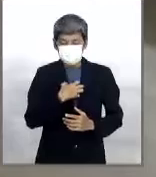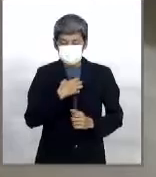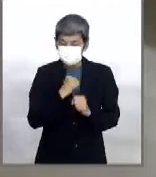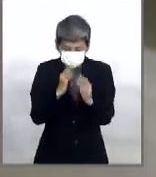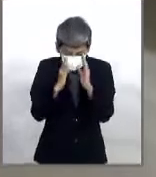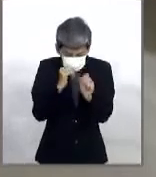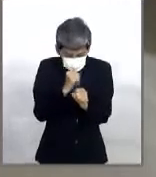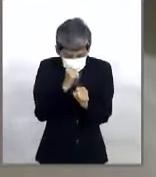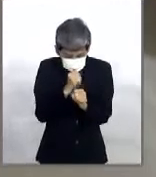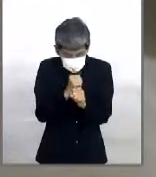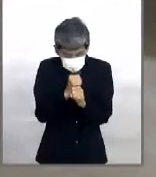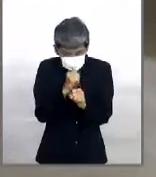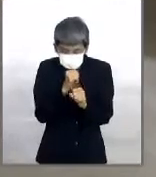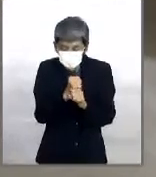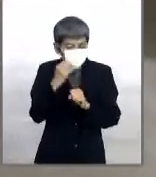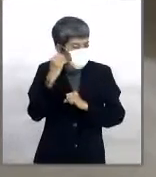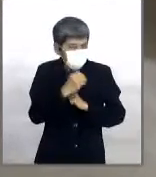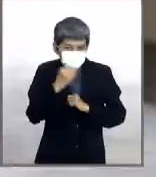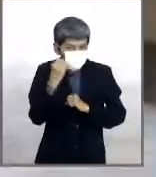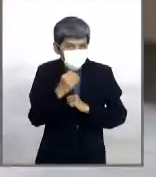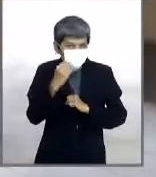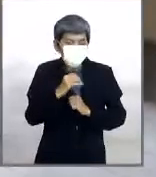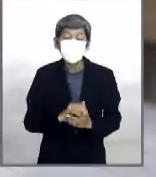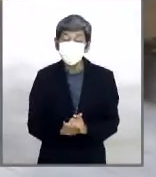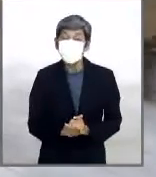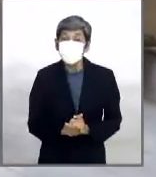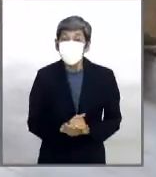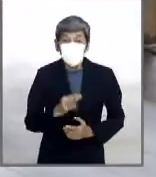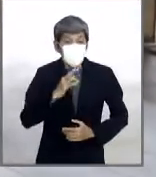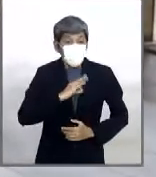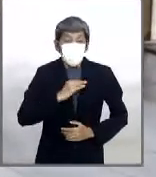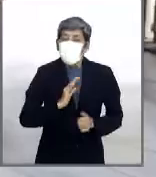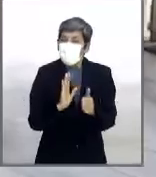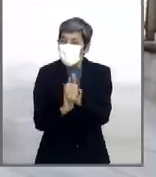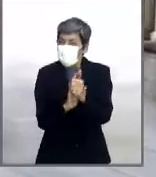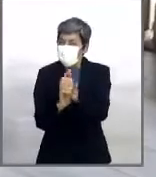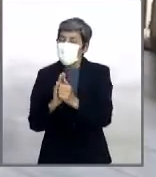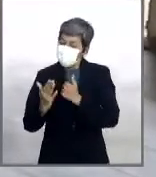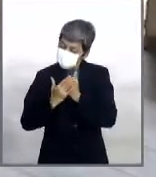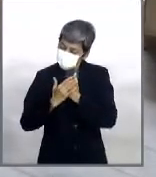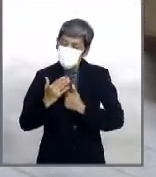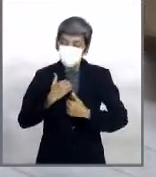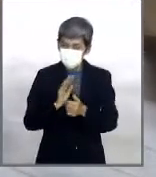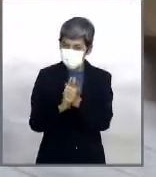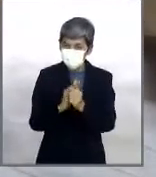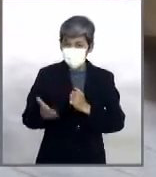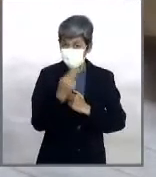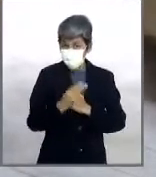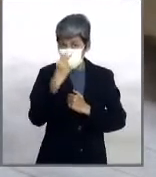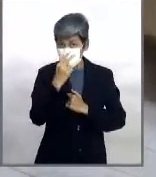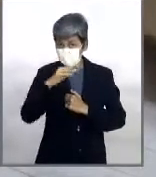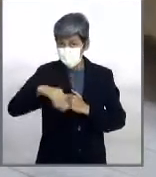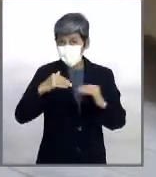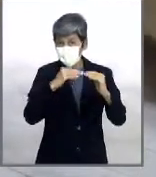จแล้วก็ทำมันอย่างต่อเนื่องจนถึงทุกวันนี้ค่ะสิ่งเหล่านี้มายรู้สึกเป็นกำลังใจให้กับตัวมายเองและมายก็เชื่อว่าทุกๆคนที่กำลังดูราย